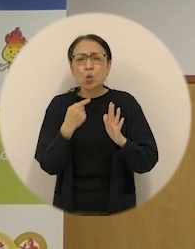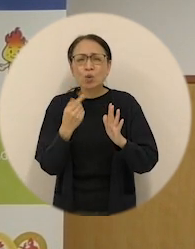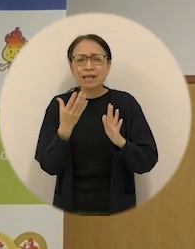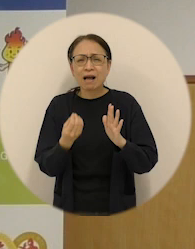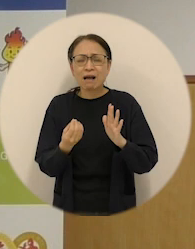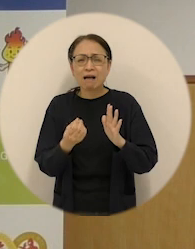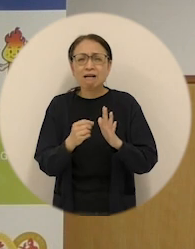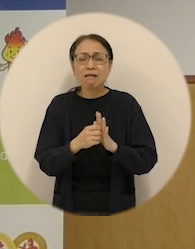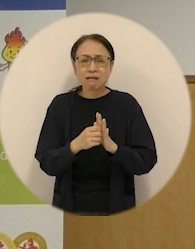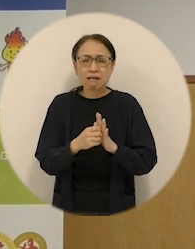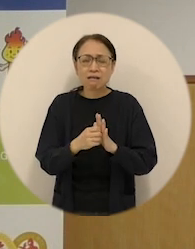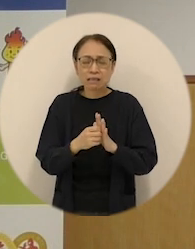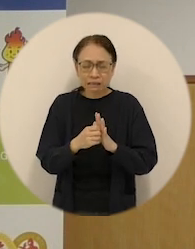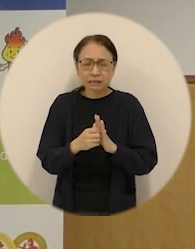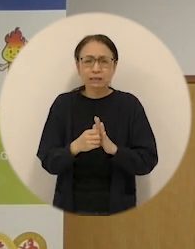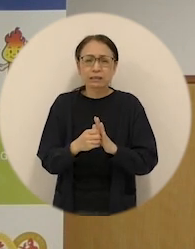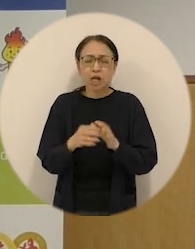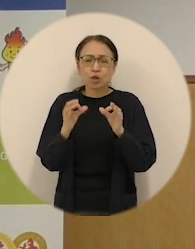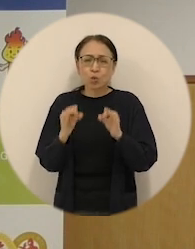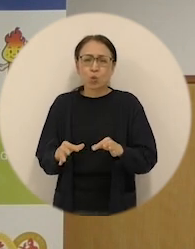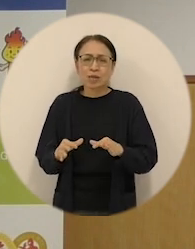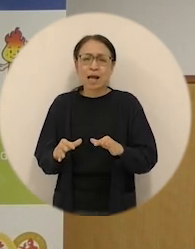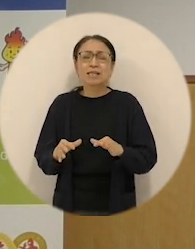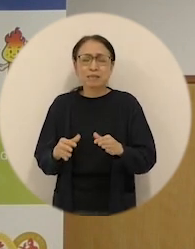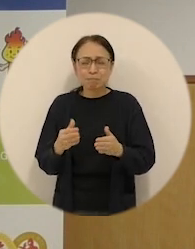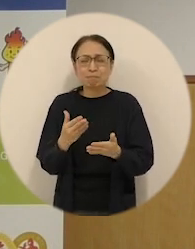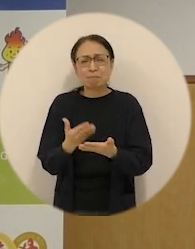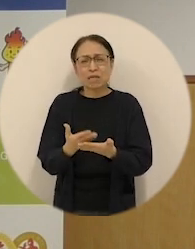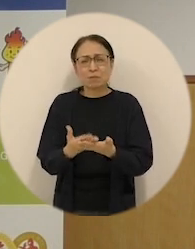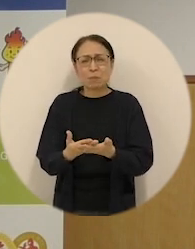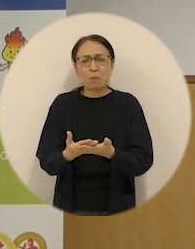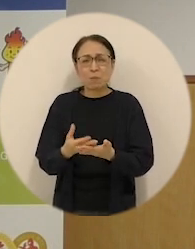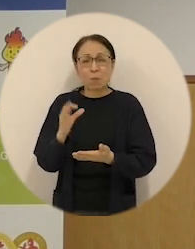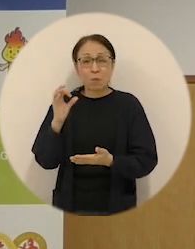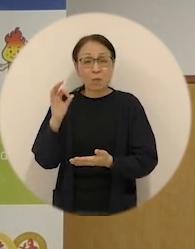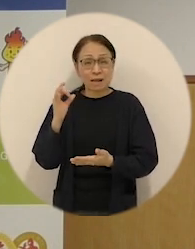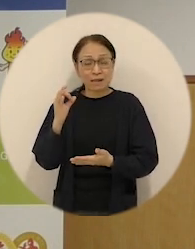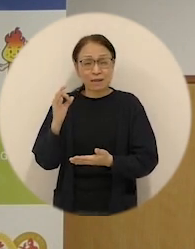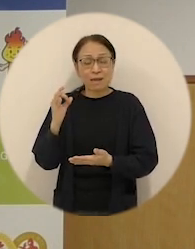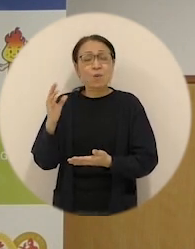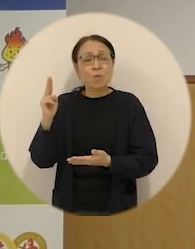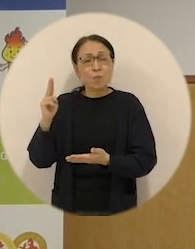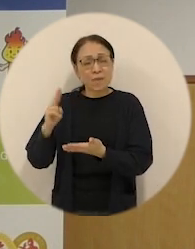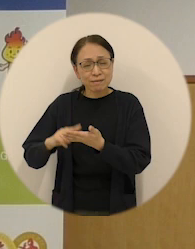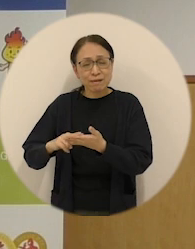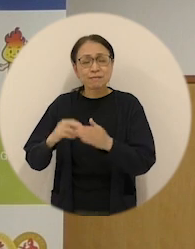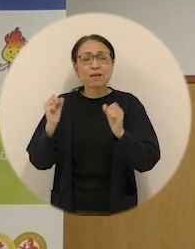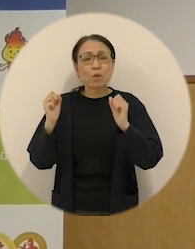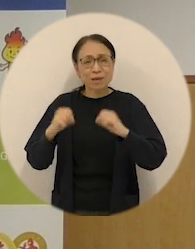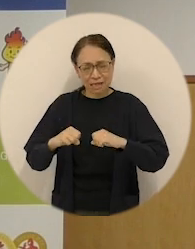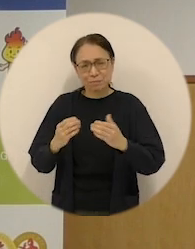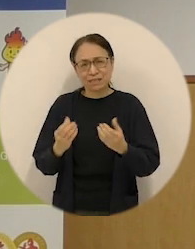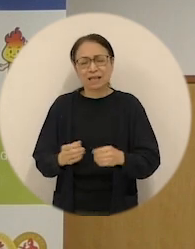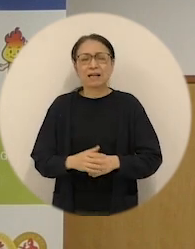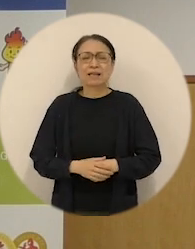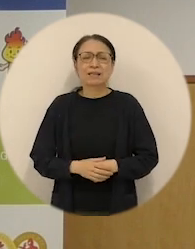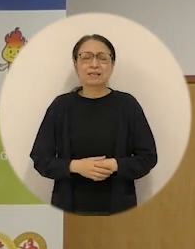した事故について損害賠償の額を決定し和解したものであります